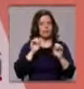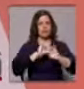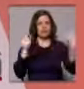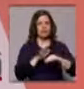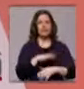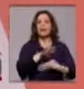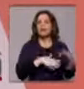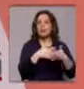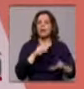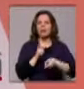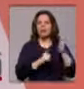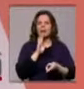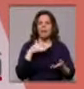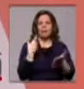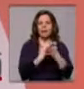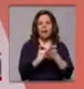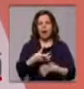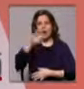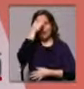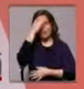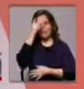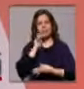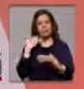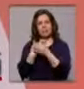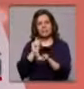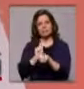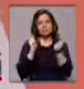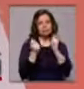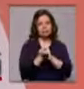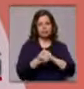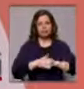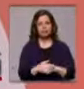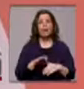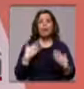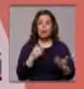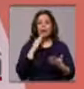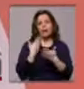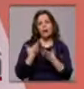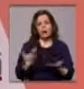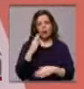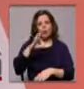και παραμένει να οδηγήσουν την κυβέρνησή μας σε φθορά,